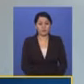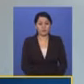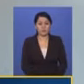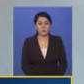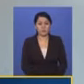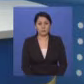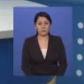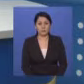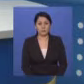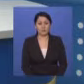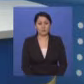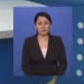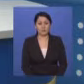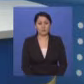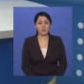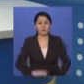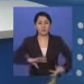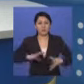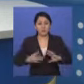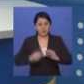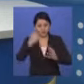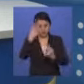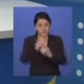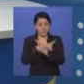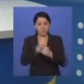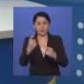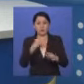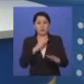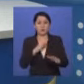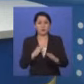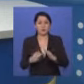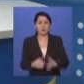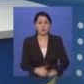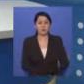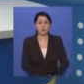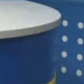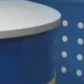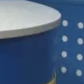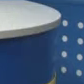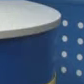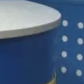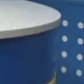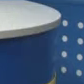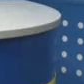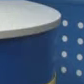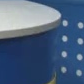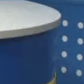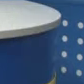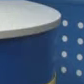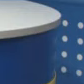жаңалықтар қызметі. Бізге келіп түскен жаңалықтар легі осымен тәмам. Қымбатты телекөрермендер, сіздерді алда келе